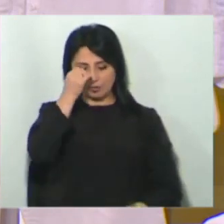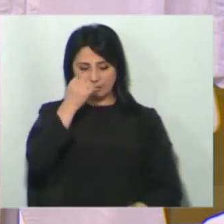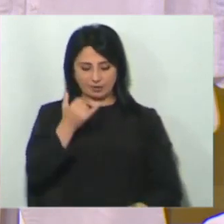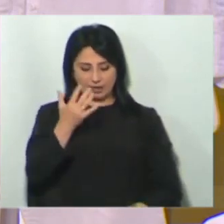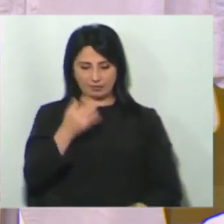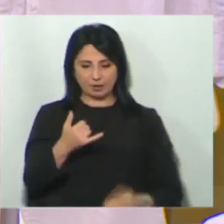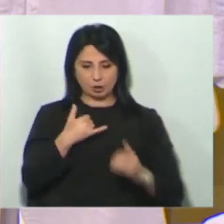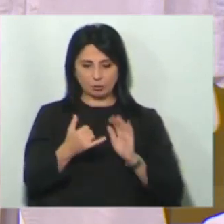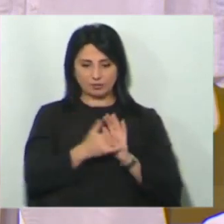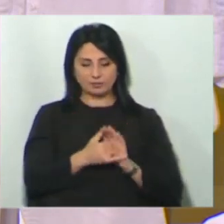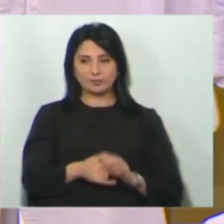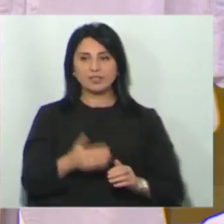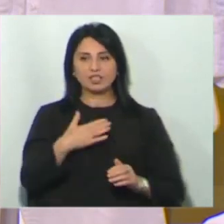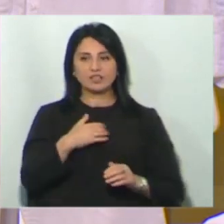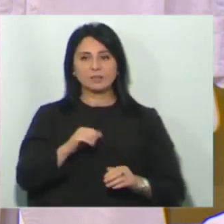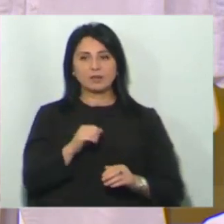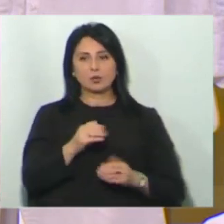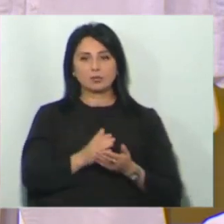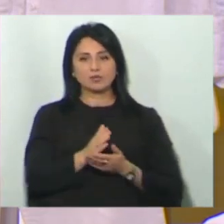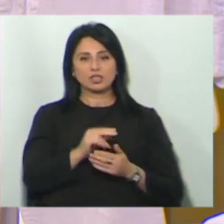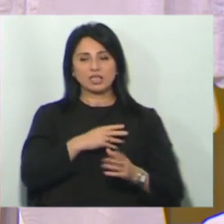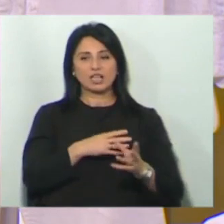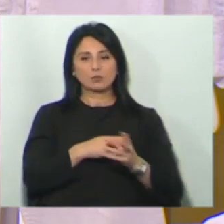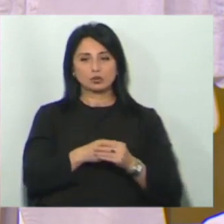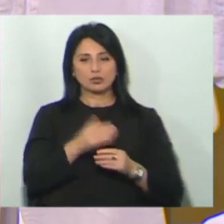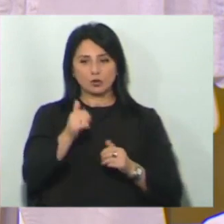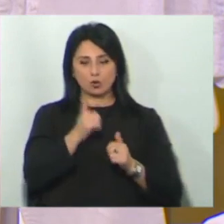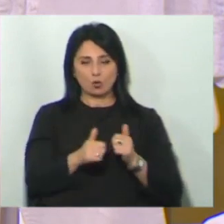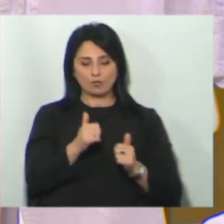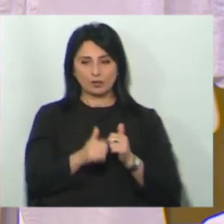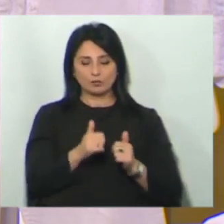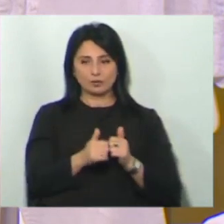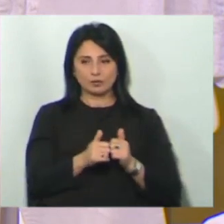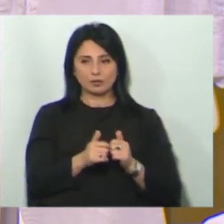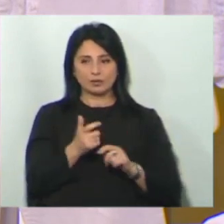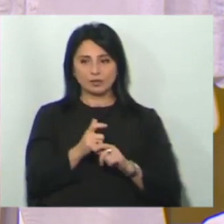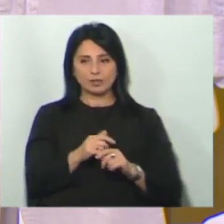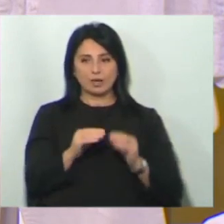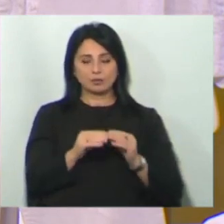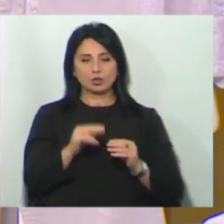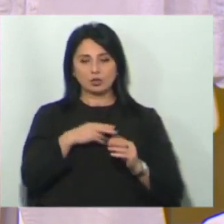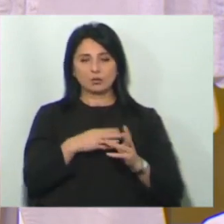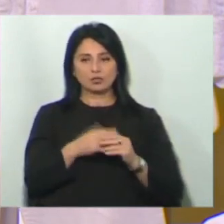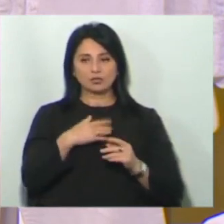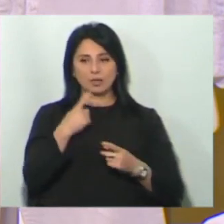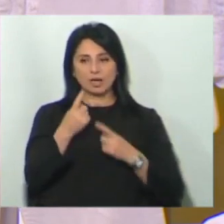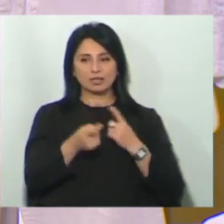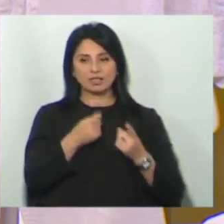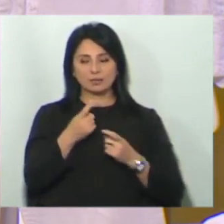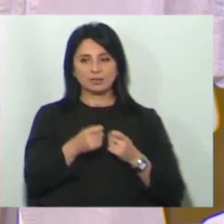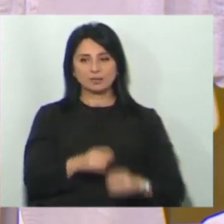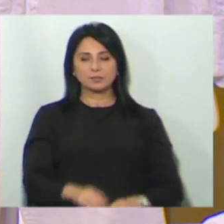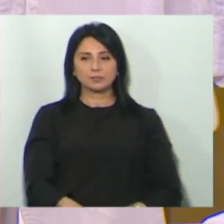მადლობა დღევანდელი სტუმრობისთვის, ჩვენი მეგობრობისთვის, თანამშრომლობისთვის, თქვენ ყოველთვის ძალიან მჭიდრო თანამშრომლობთ ჩვენს